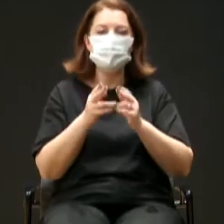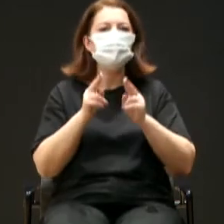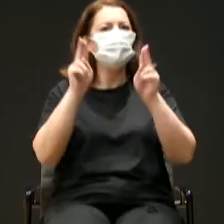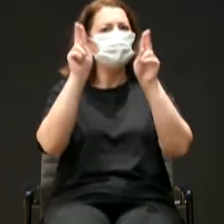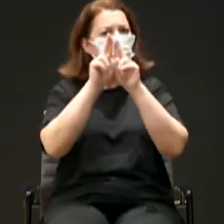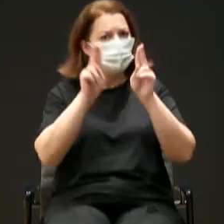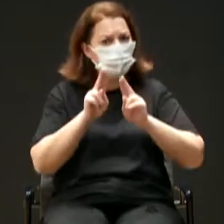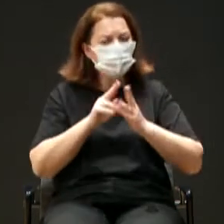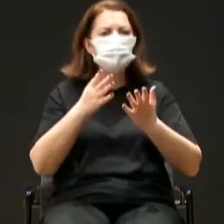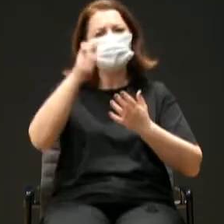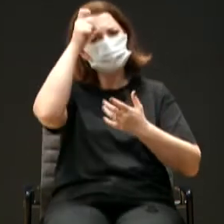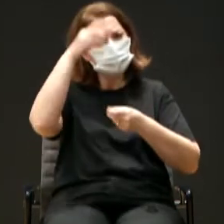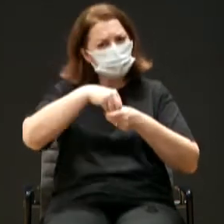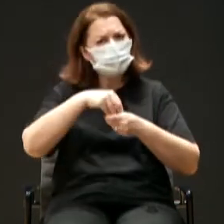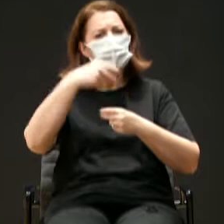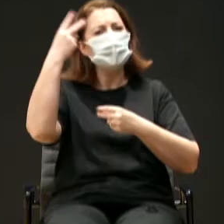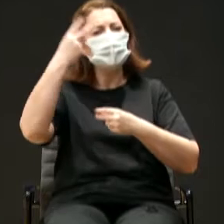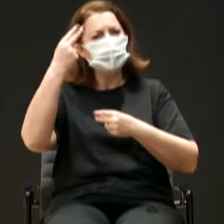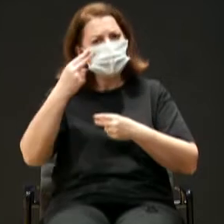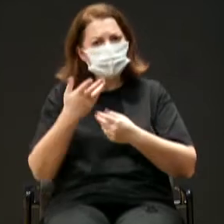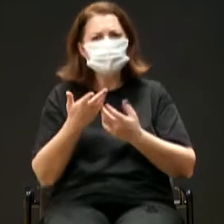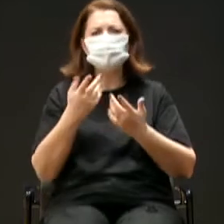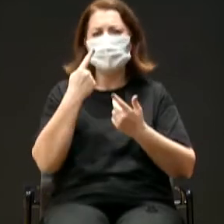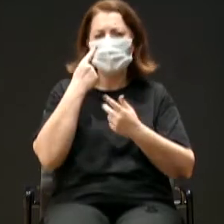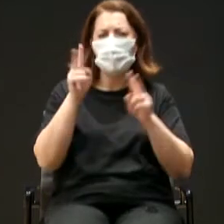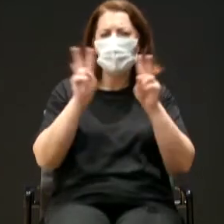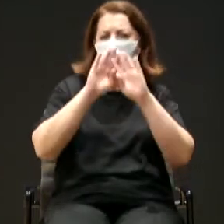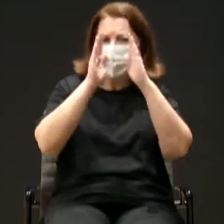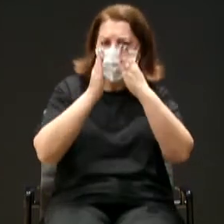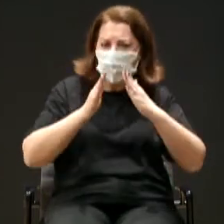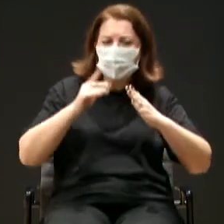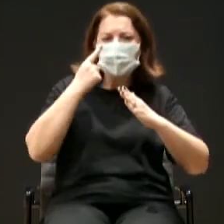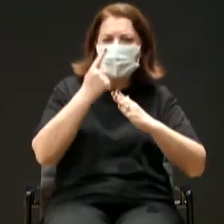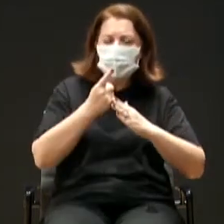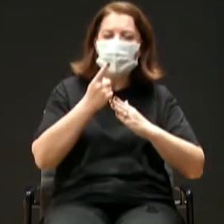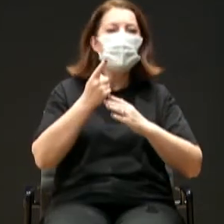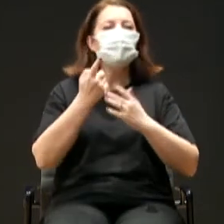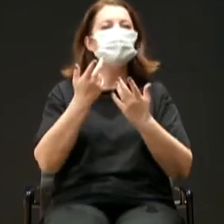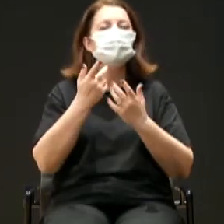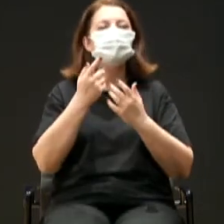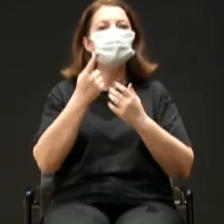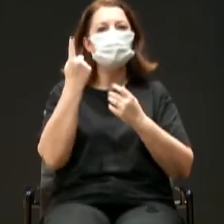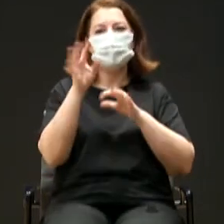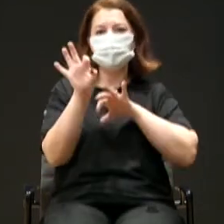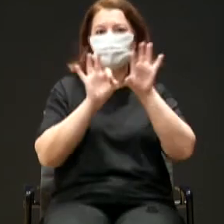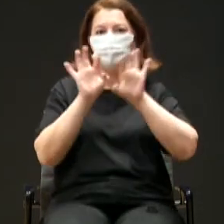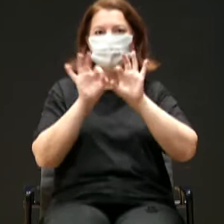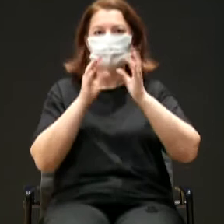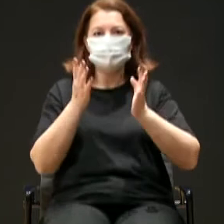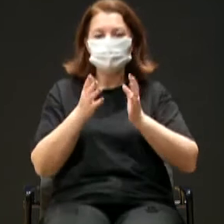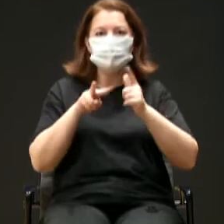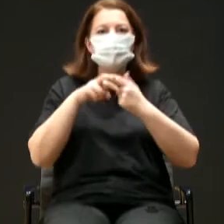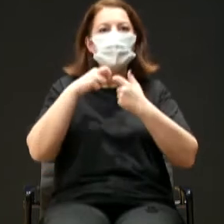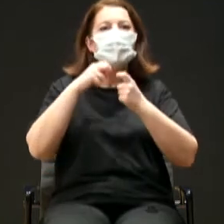resim çalıştayları ve heykel sempozyumları eser koleksiyonumuzdan bir seçkiyle Arts